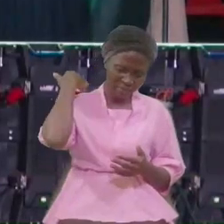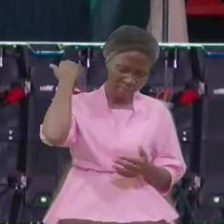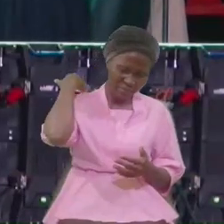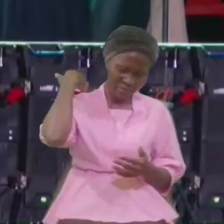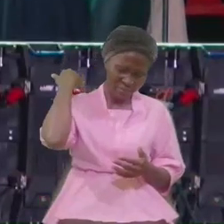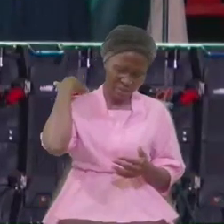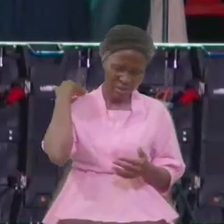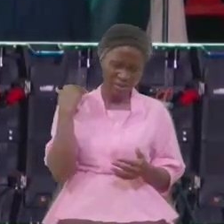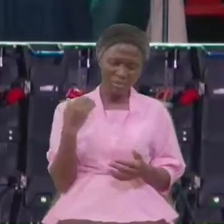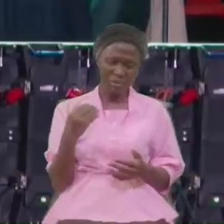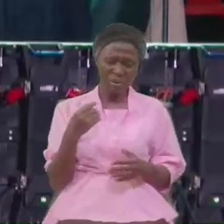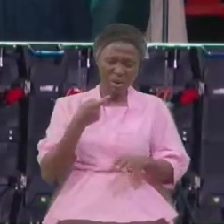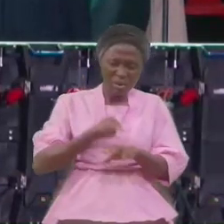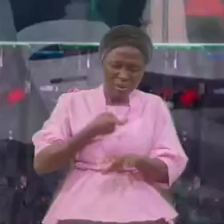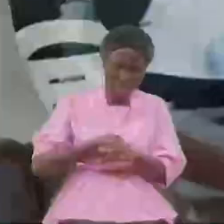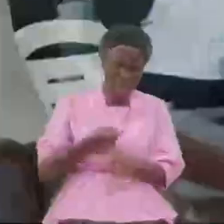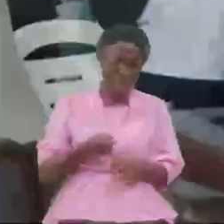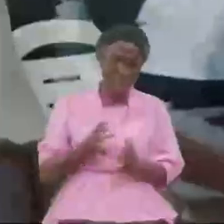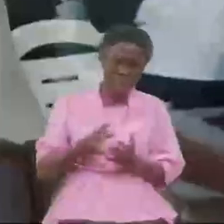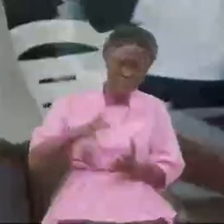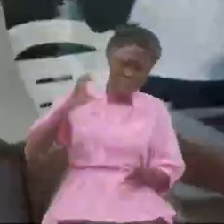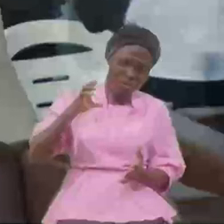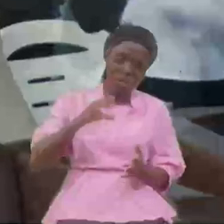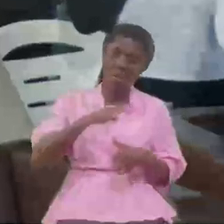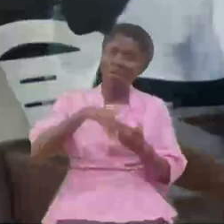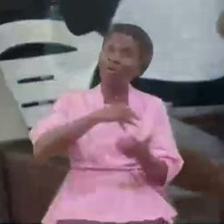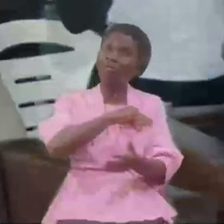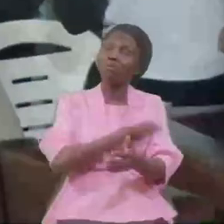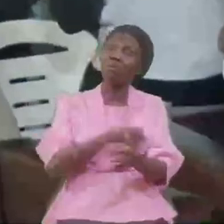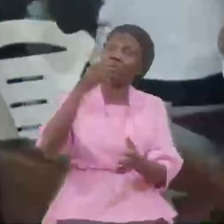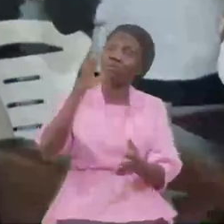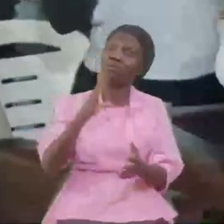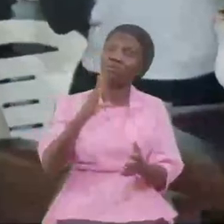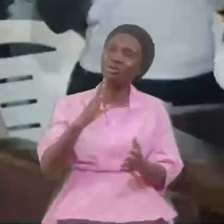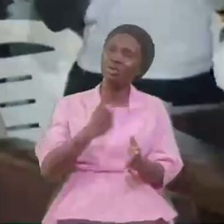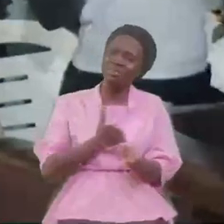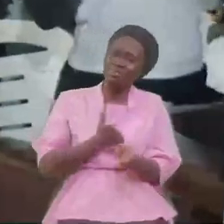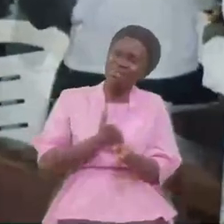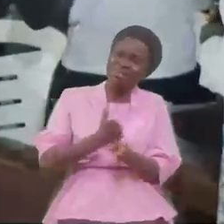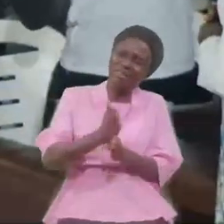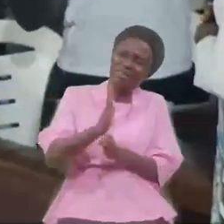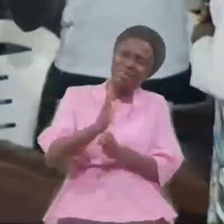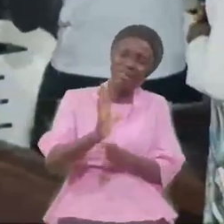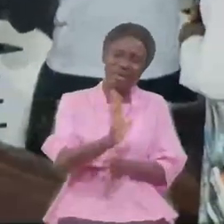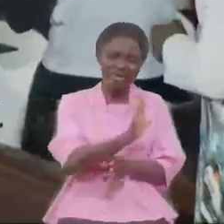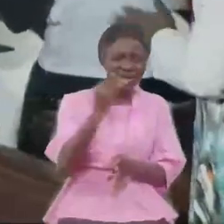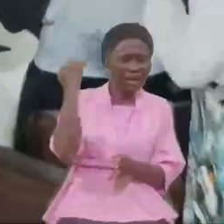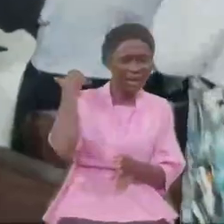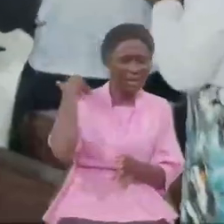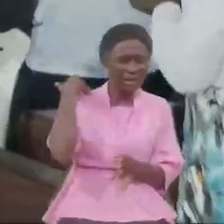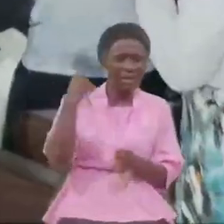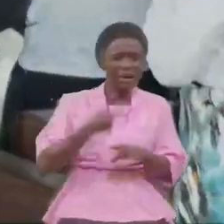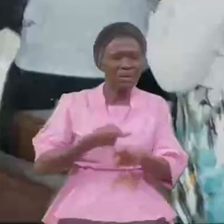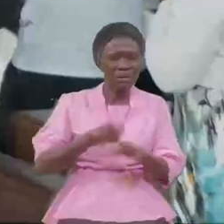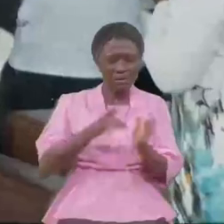Ceux qui ont la bourse et les problèmes dorsaux, que le Dieu Tout-Puissant vous